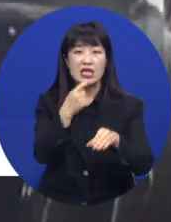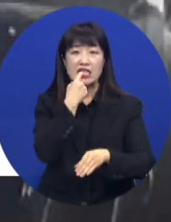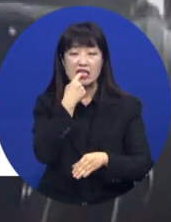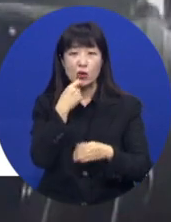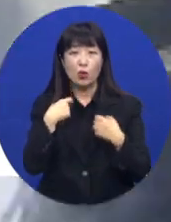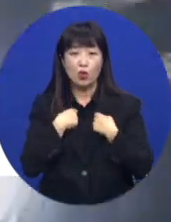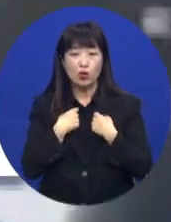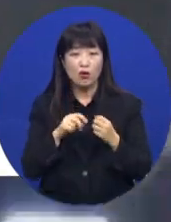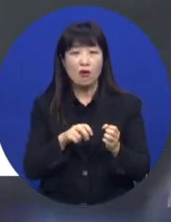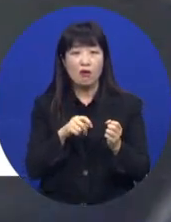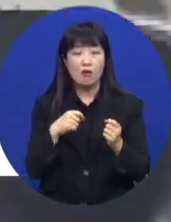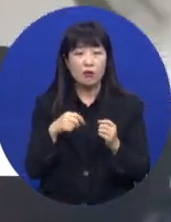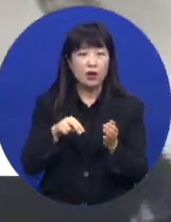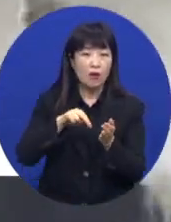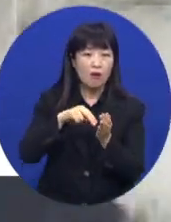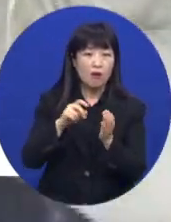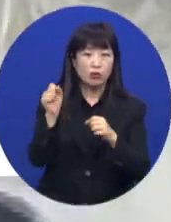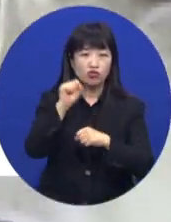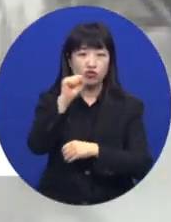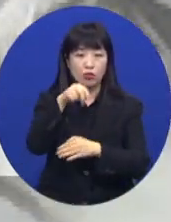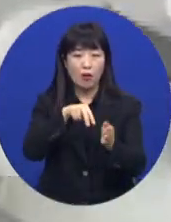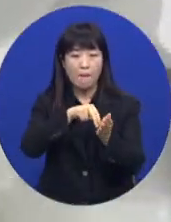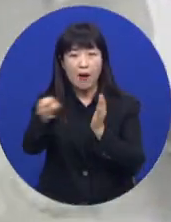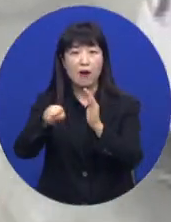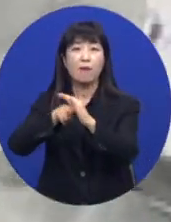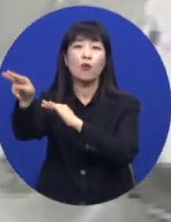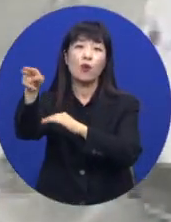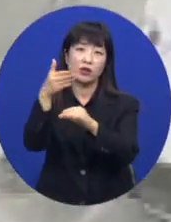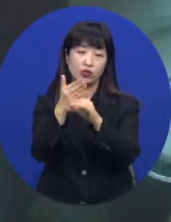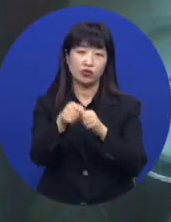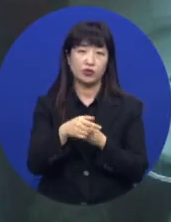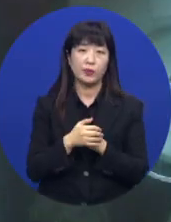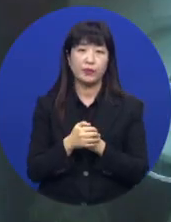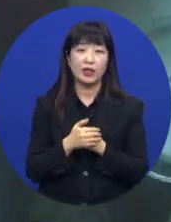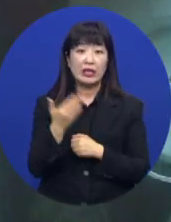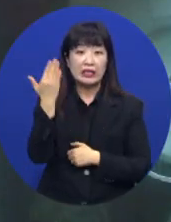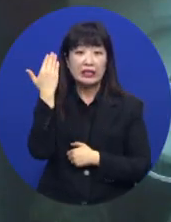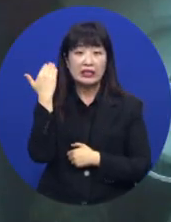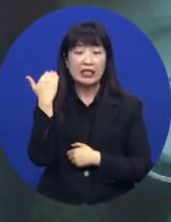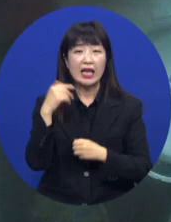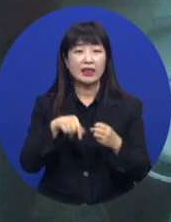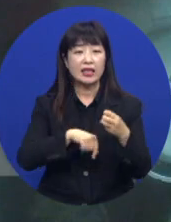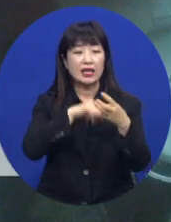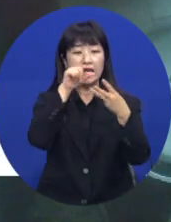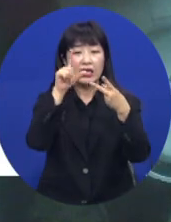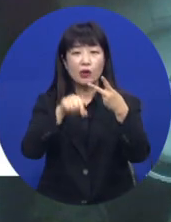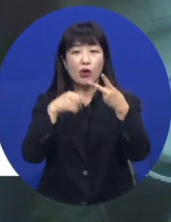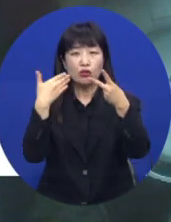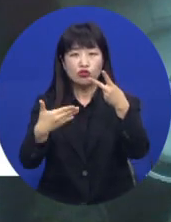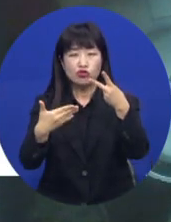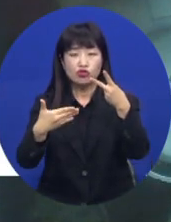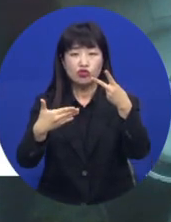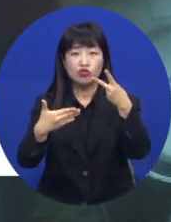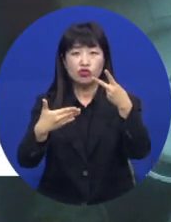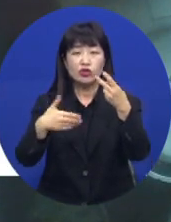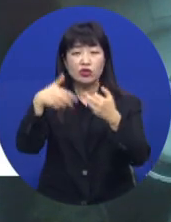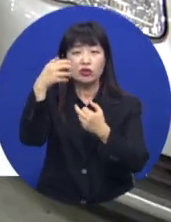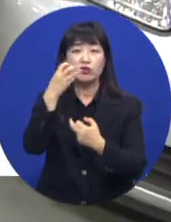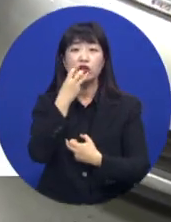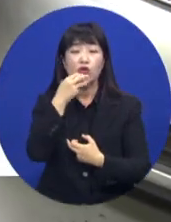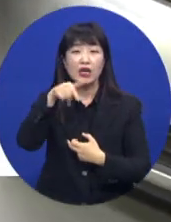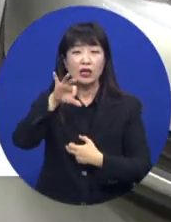남성이 운전석에서 다급히 뛰쳐나와 도망칩니다. 지난달 9일 서울시 강동구 천호동에서 난